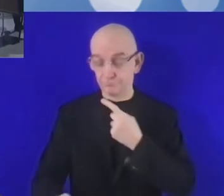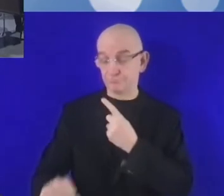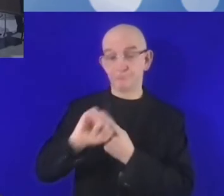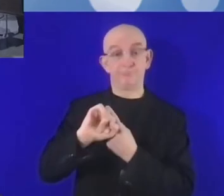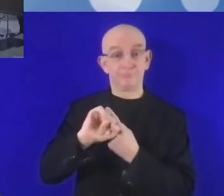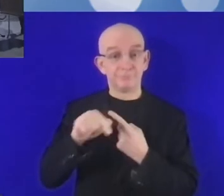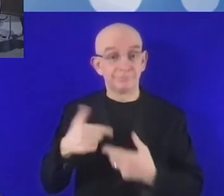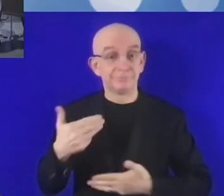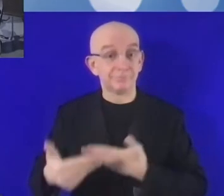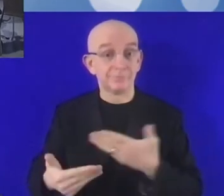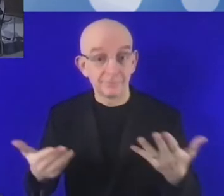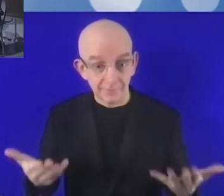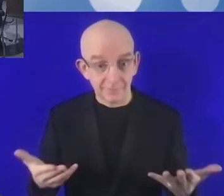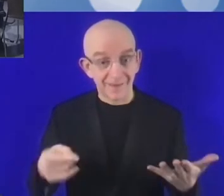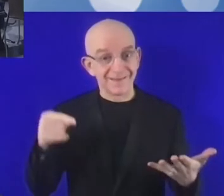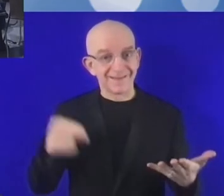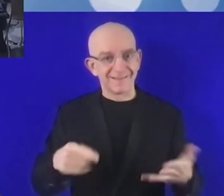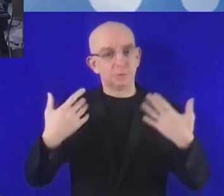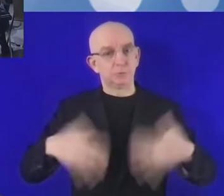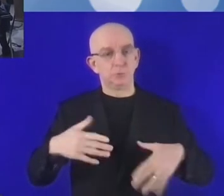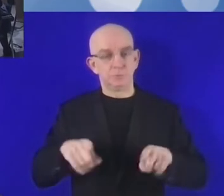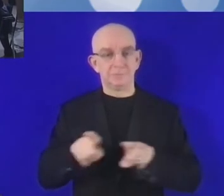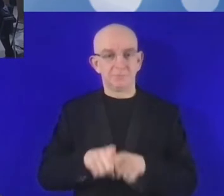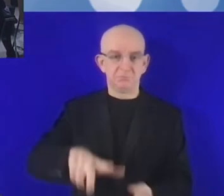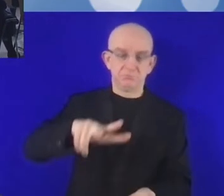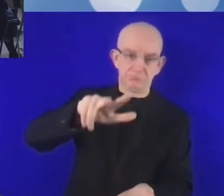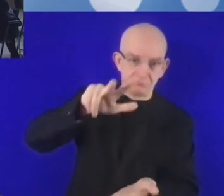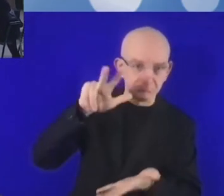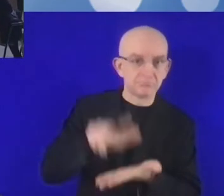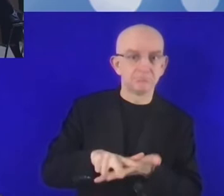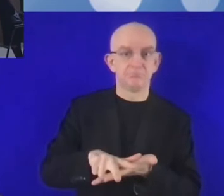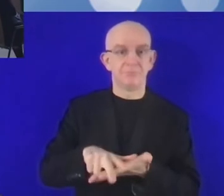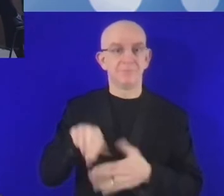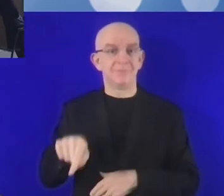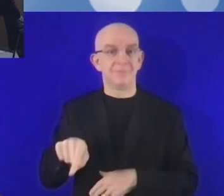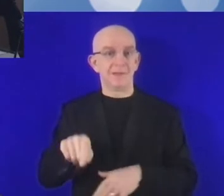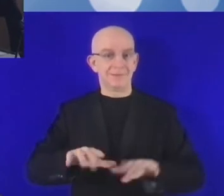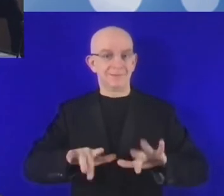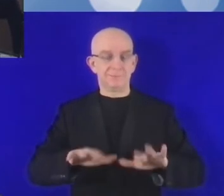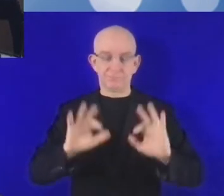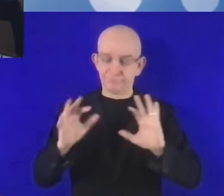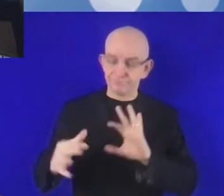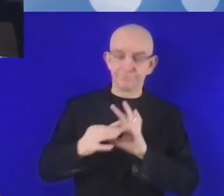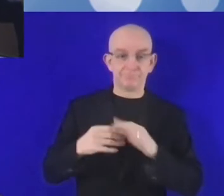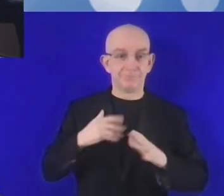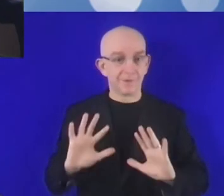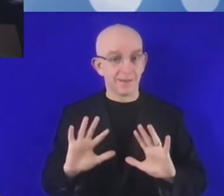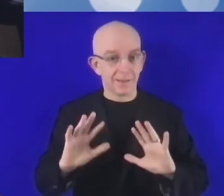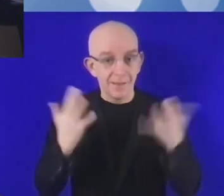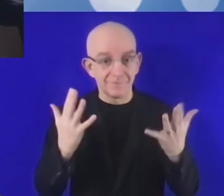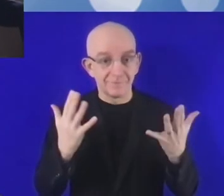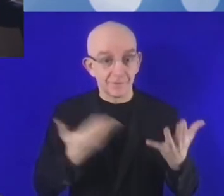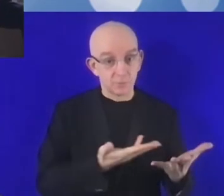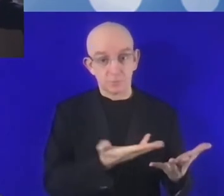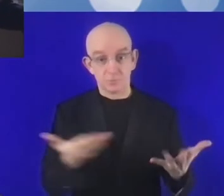à fonctionner, à travailler, à vivre. Internet est donc plus important que nous ne le pensions il y a une quinzaine de